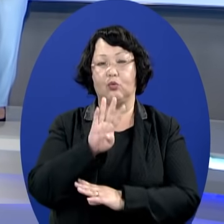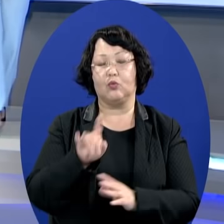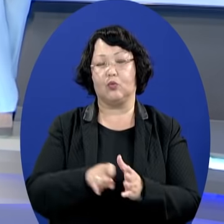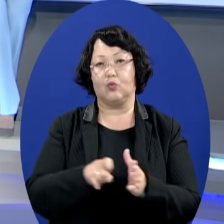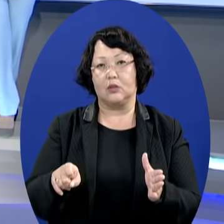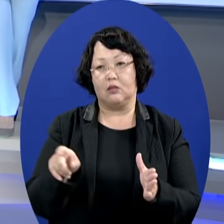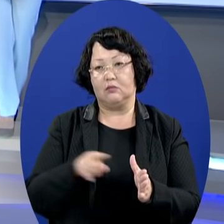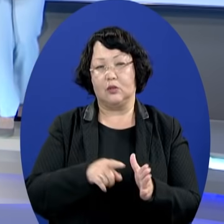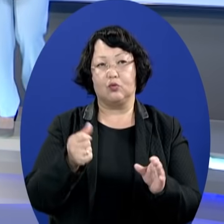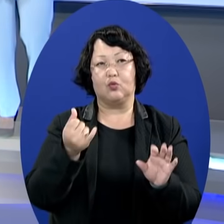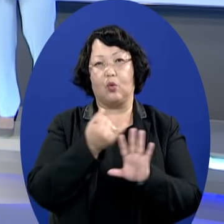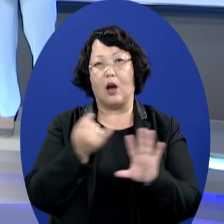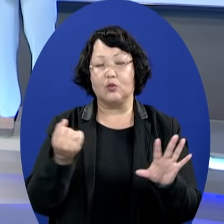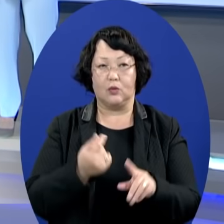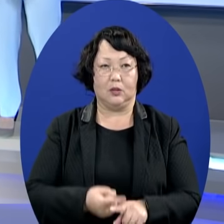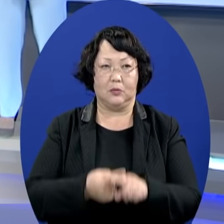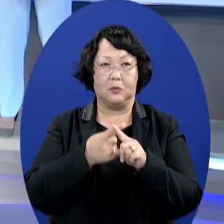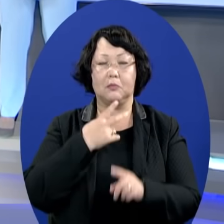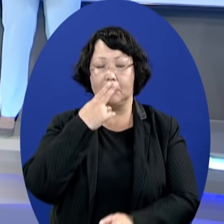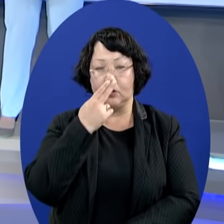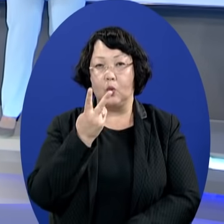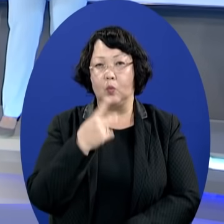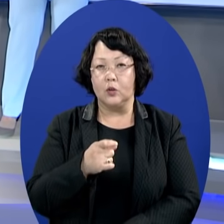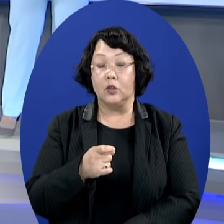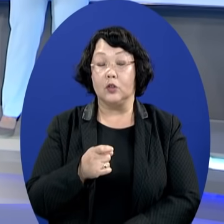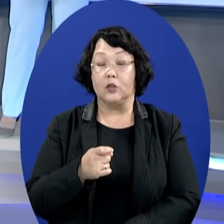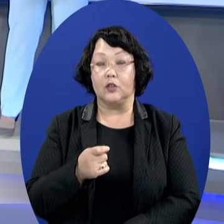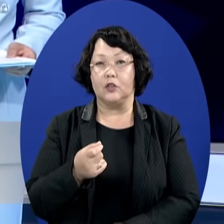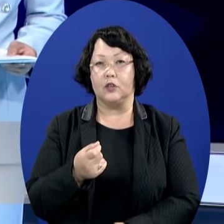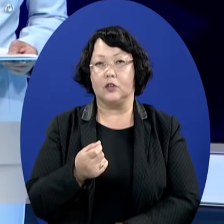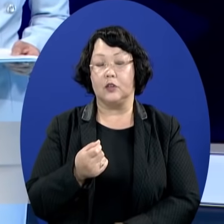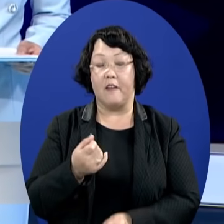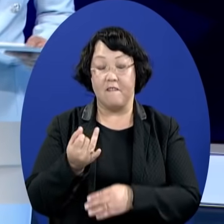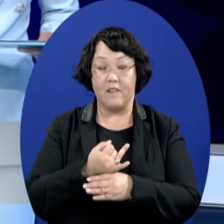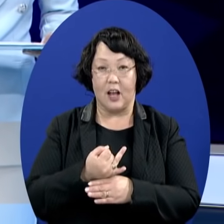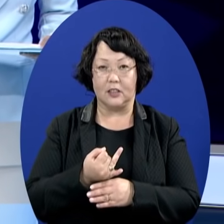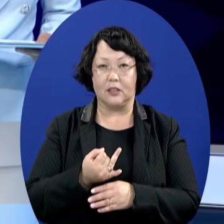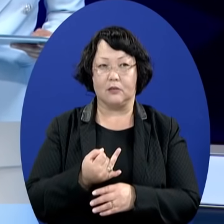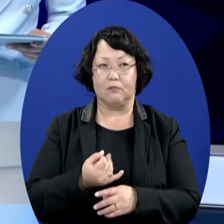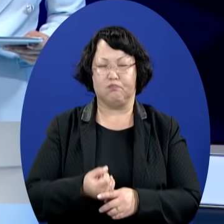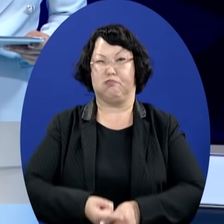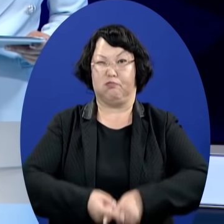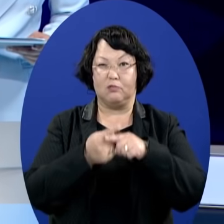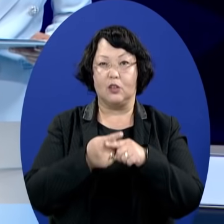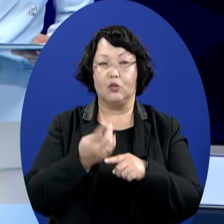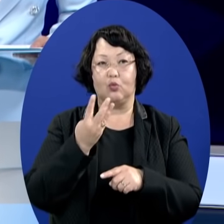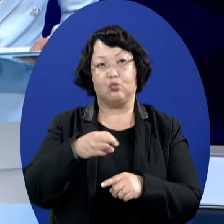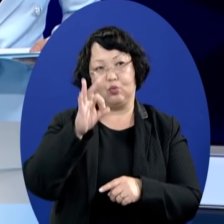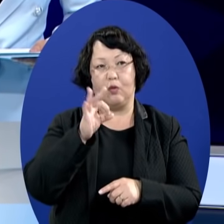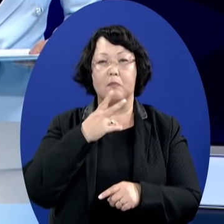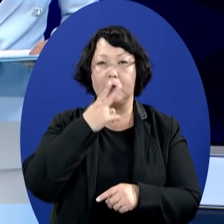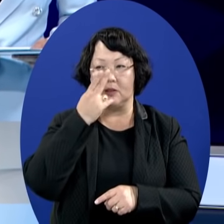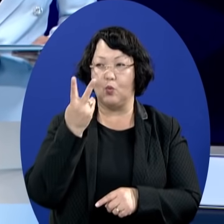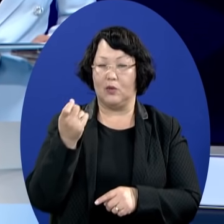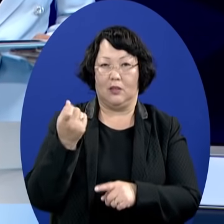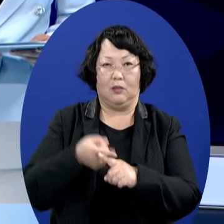нийтдээ 600 төгрөгөөр нэмэгдсэн шатхууны үнийн нөлөө инфляцийг огцом хөргөж, за нийт инфляцийн 40 гаруй хувийг дангаараа бүрдүүлж байгаа. За инфляц